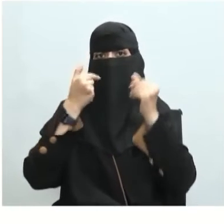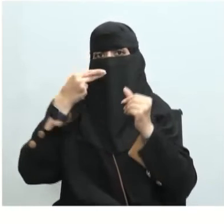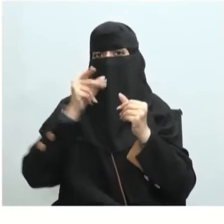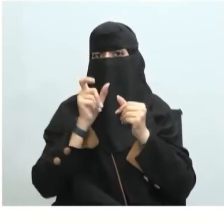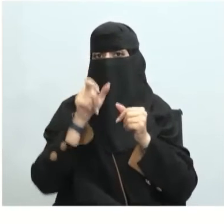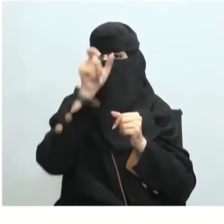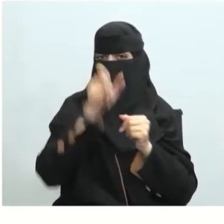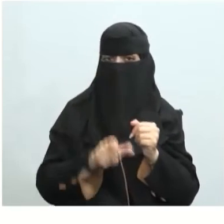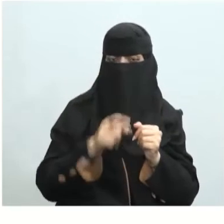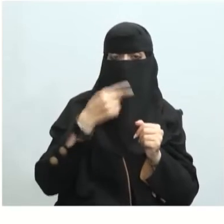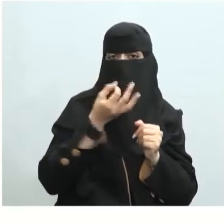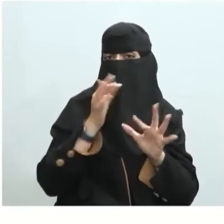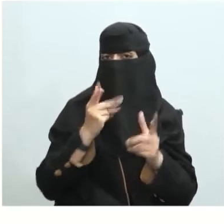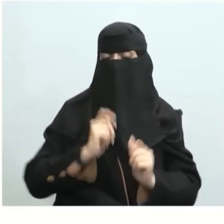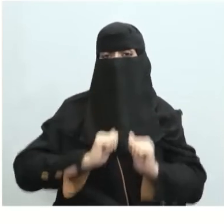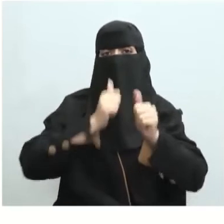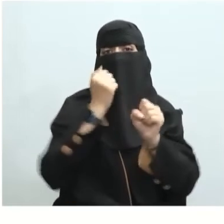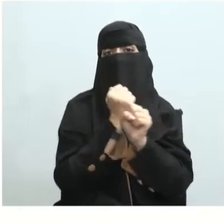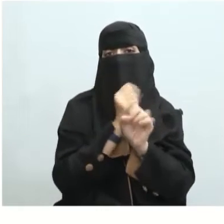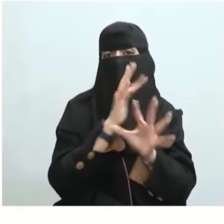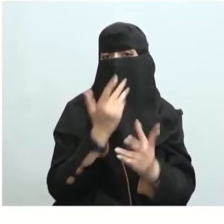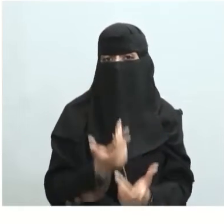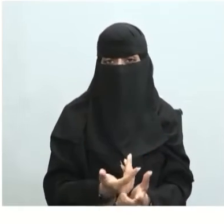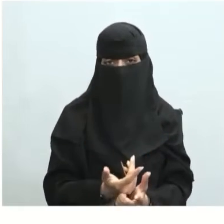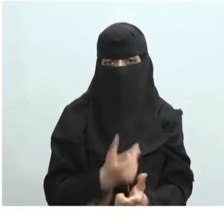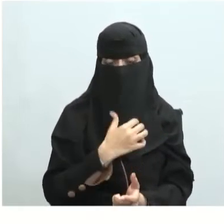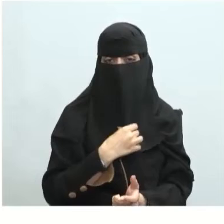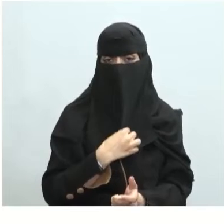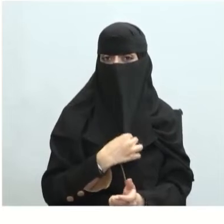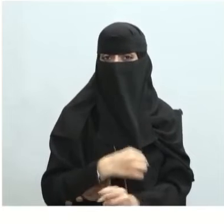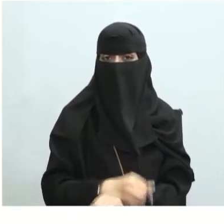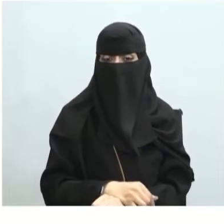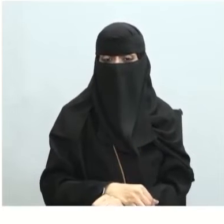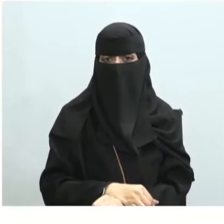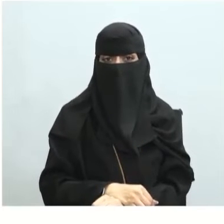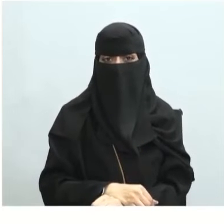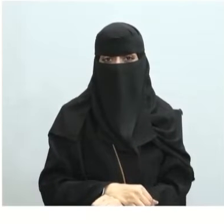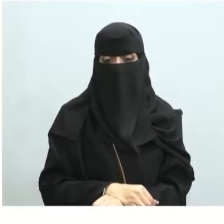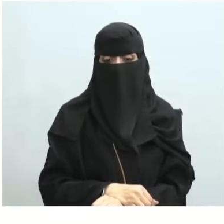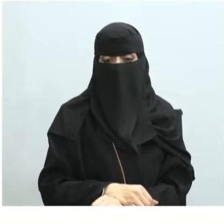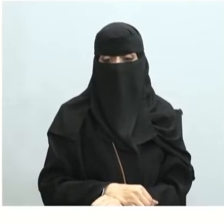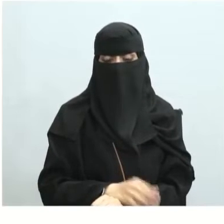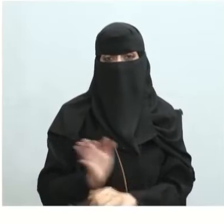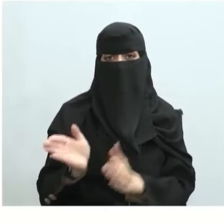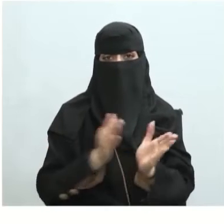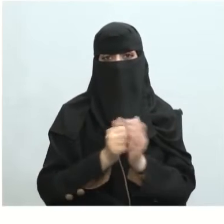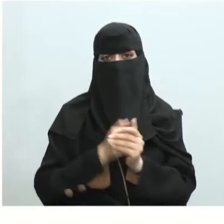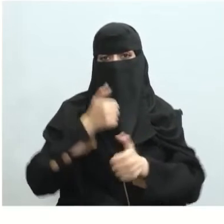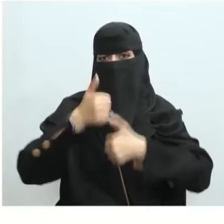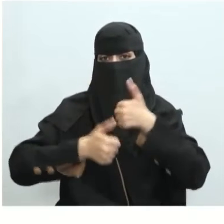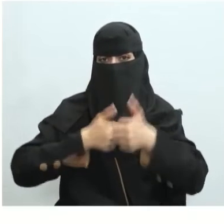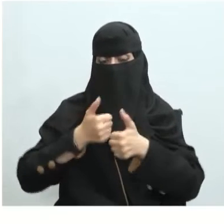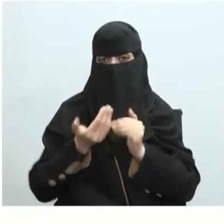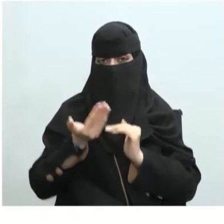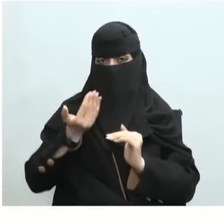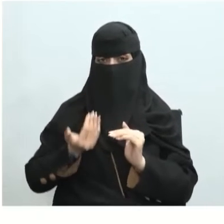عن مفكر وانجازاته معلومات عن المفكر وانجازاته جميل هنا اختبار